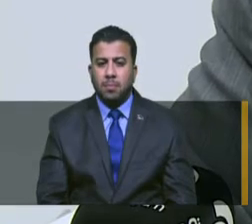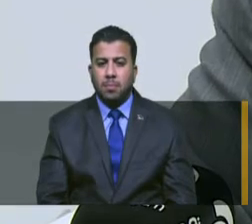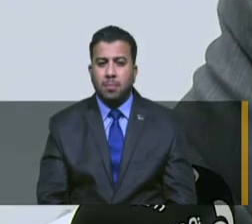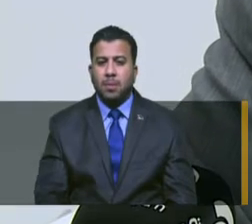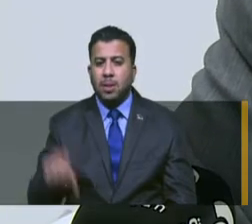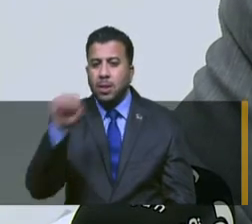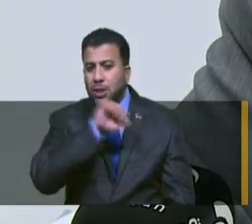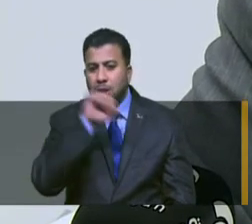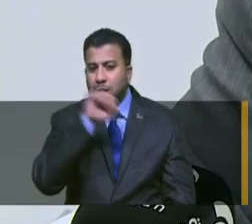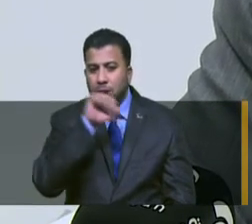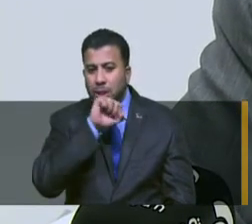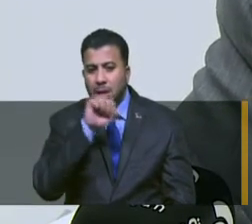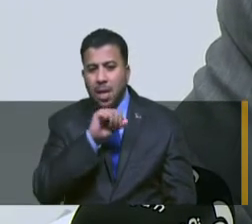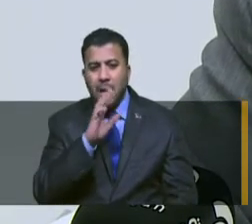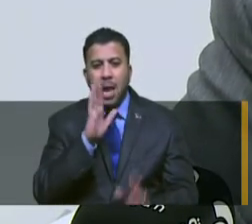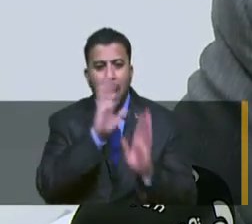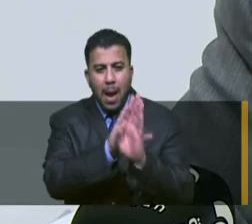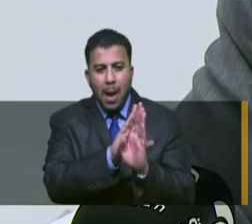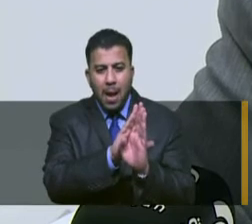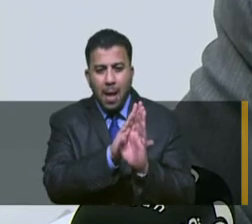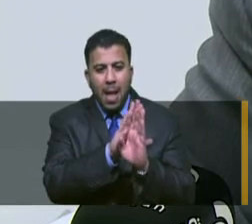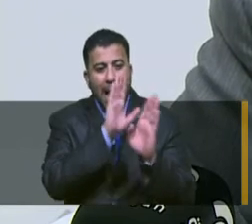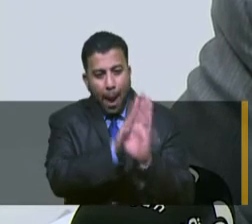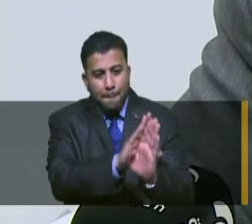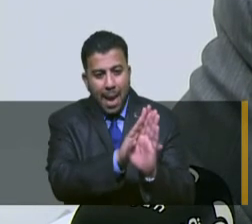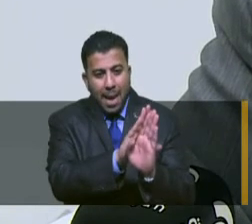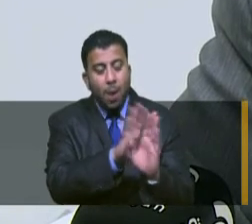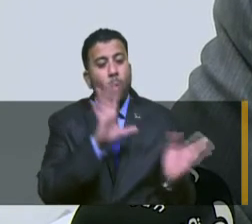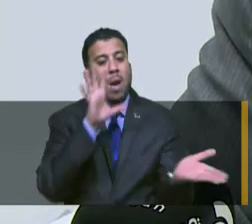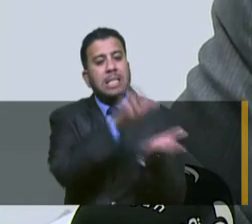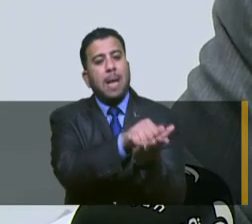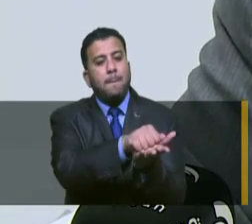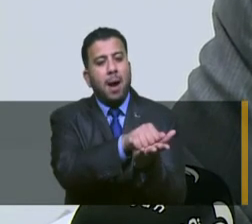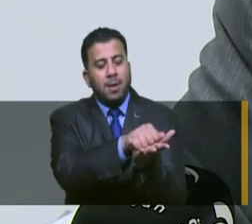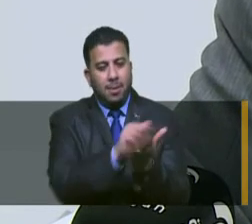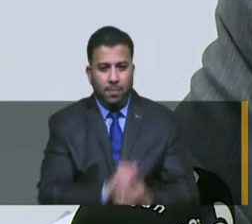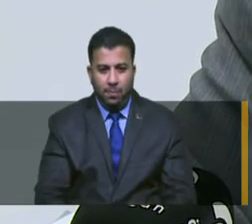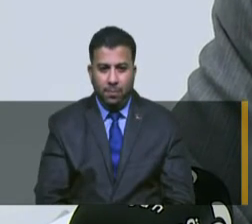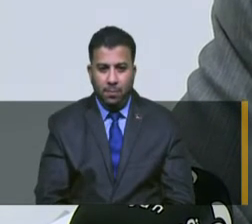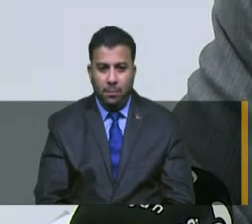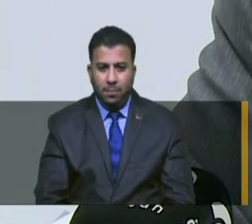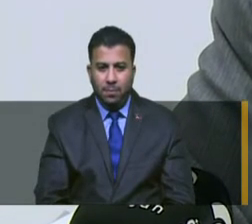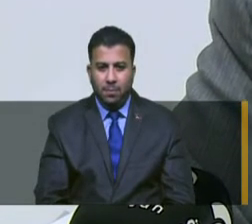الشارقة بين الاستعمار وبين الحماية والاستعمار. وأنا